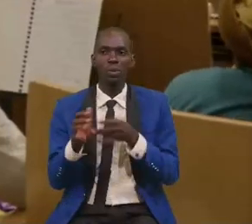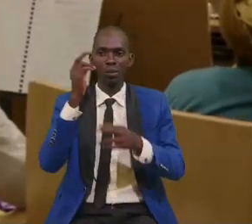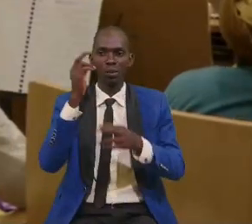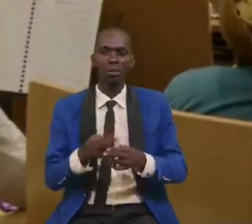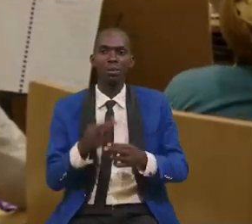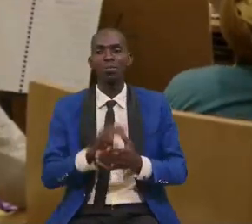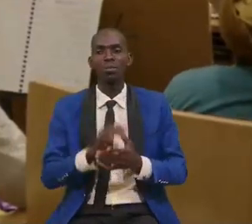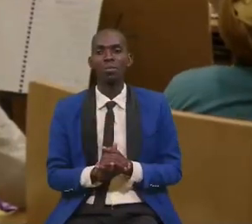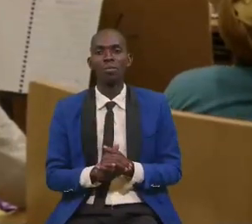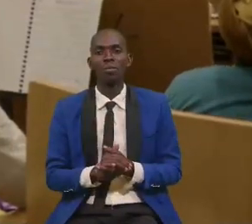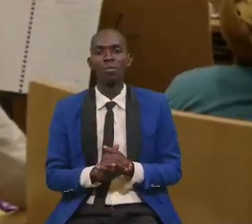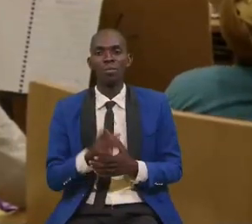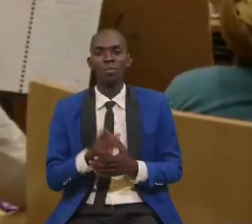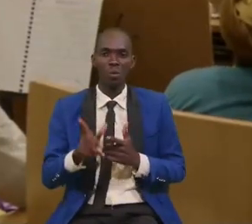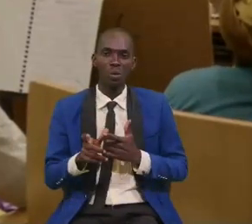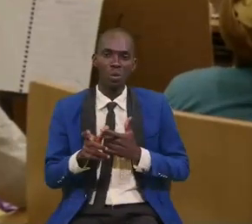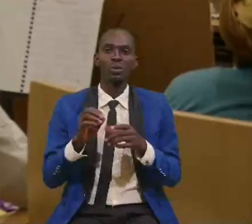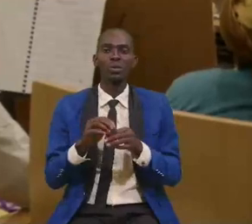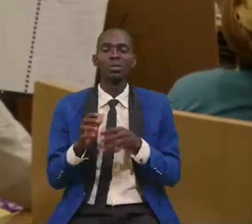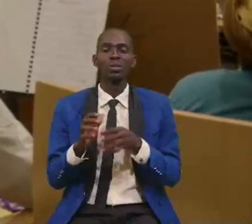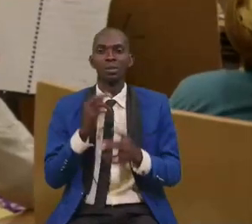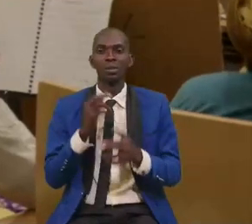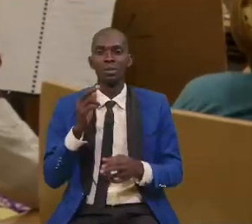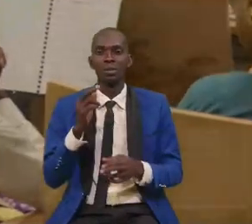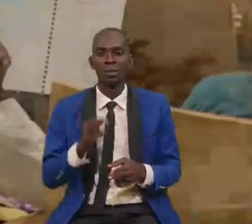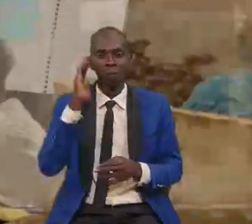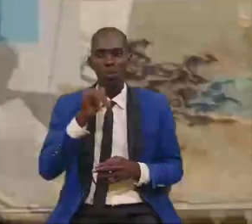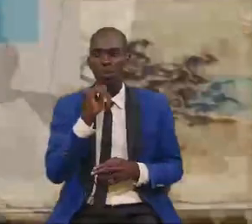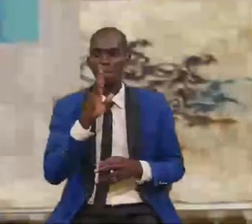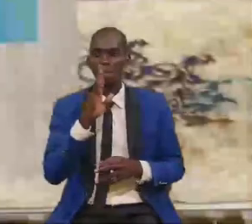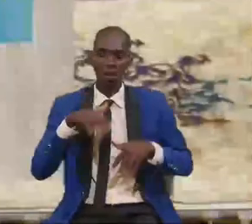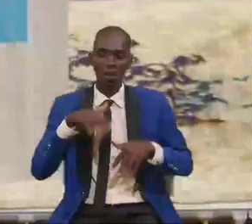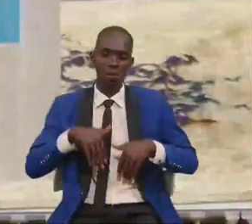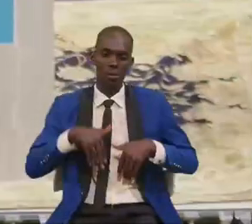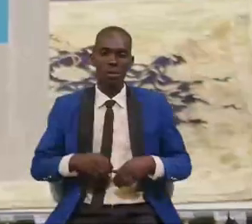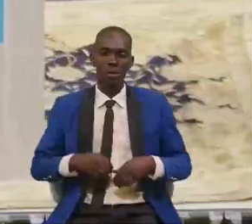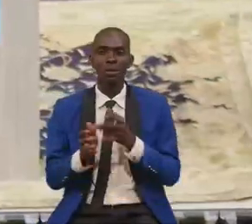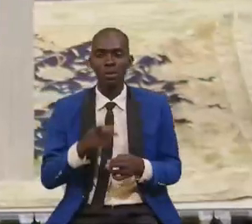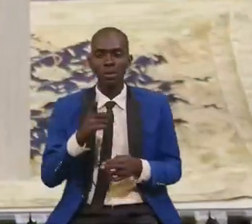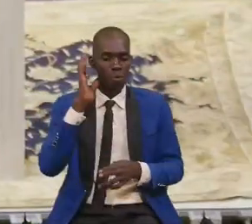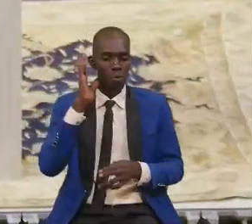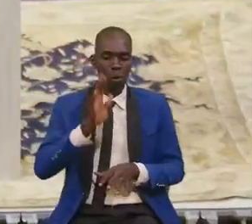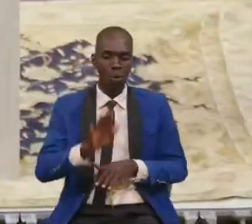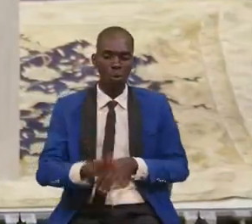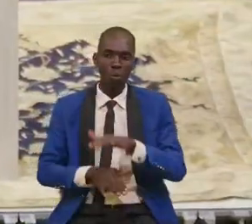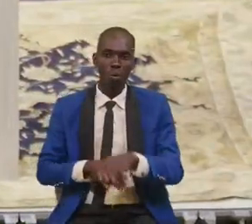Tu vas courir et tu ne seras pas fatigué. Tu vas marcher et tu ne seras pas